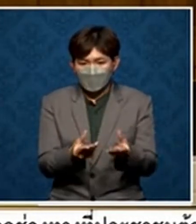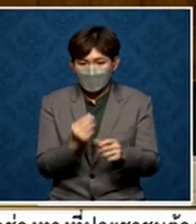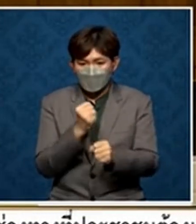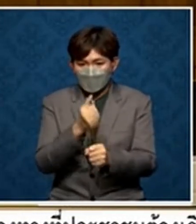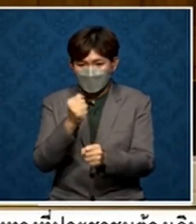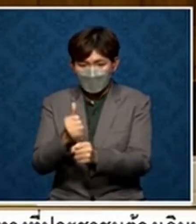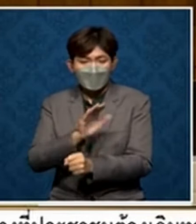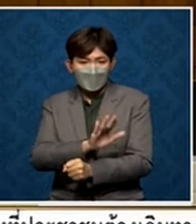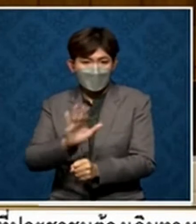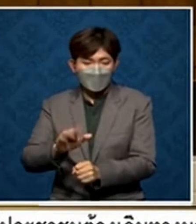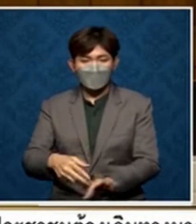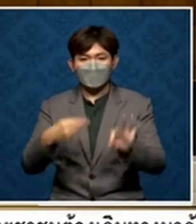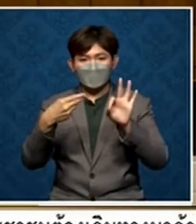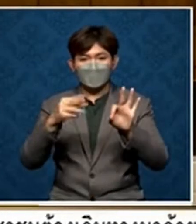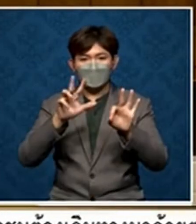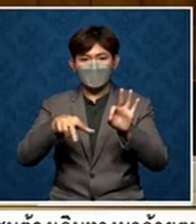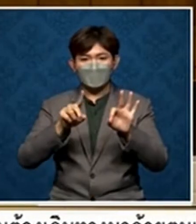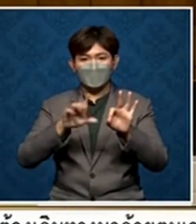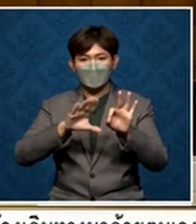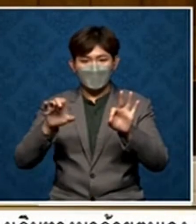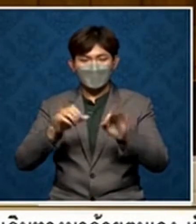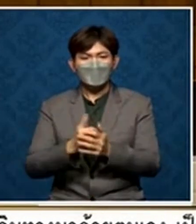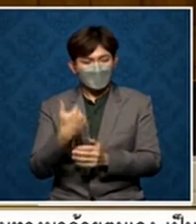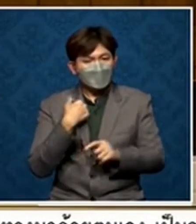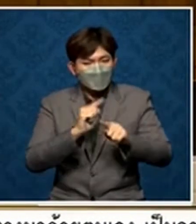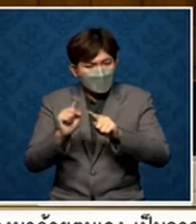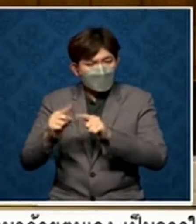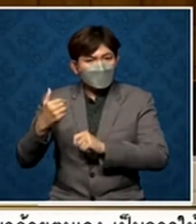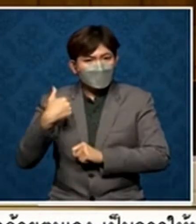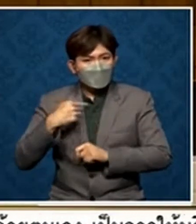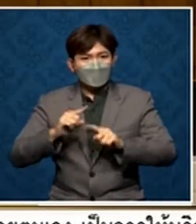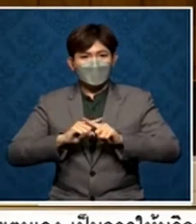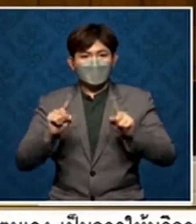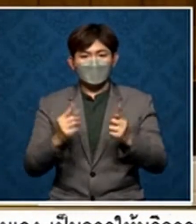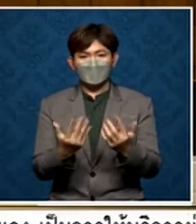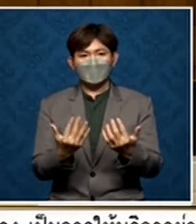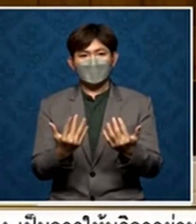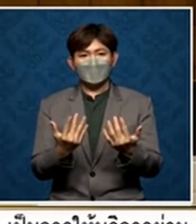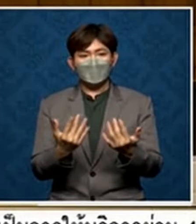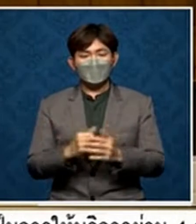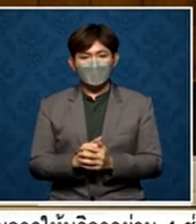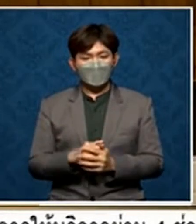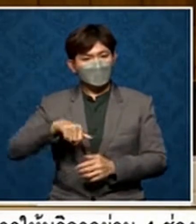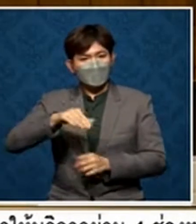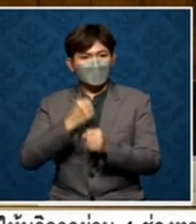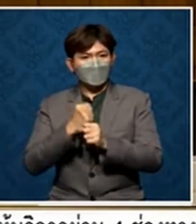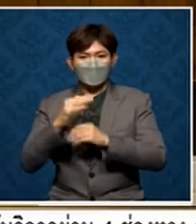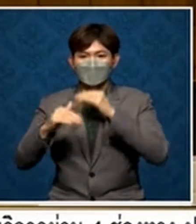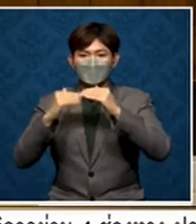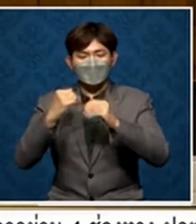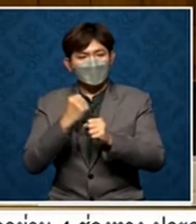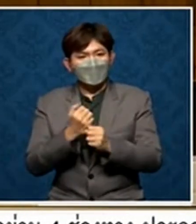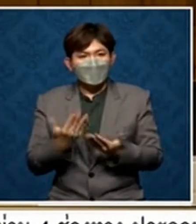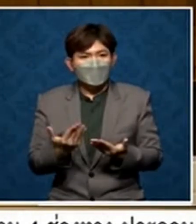มีเงินเข้าสู่กระเป๋าประชาชนโดยตรง 8.5แสนล้านบาทคิดเป็น 1ใน 4ของงบประมาณรายจ่ายประจำปีหรือ 5